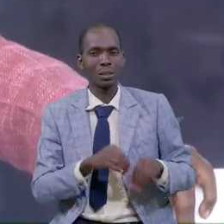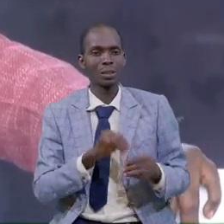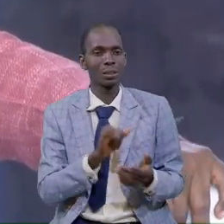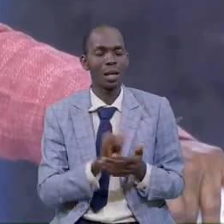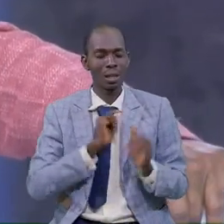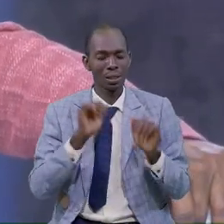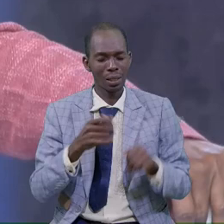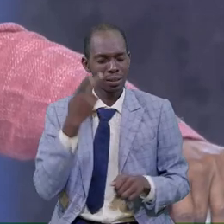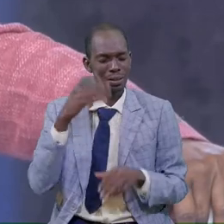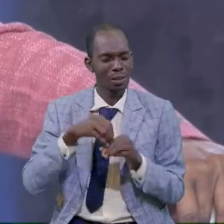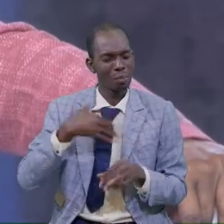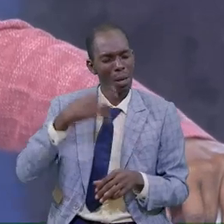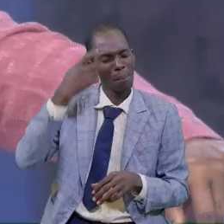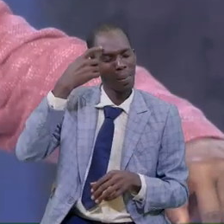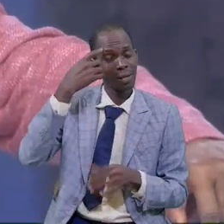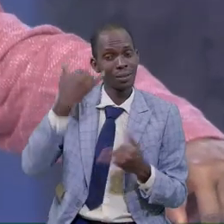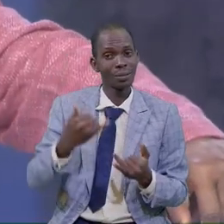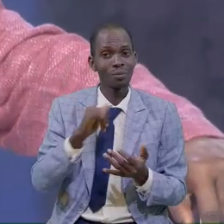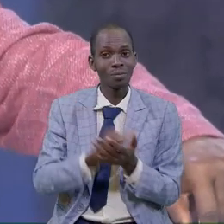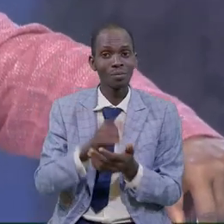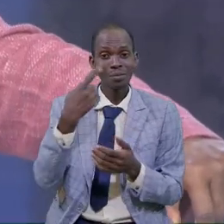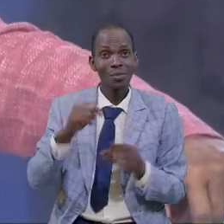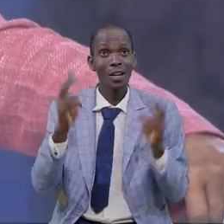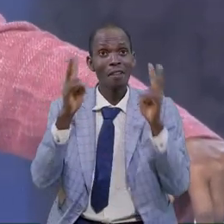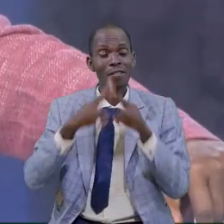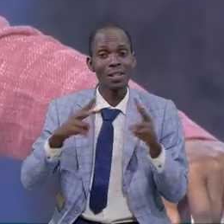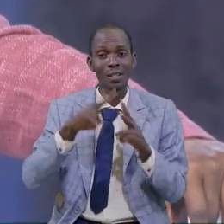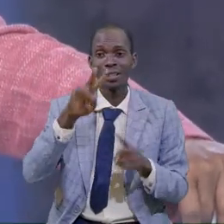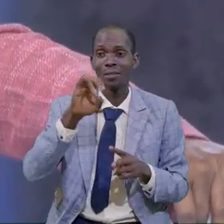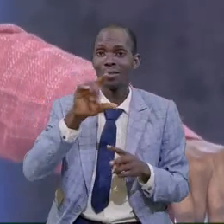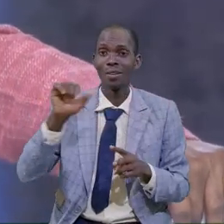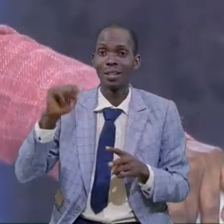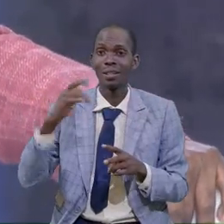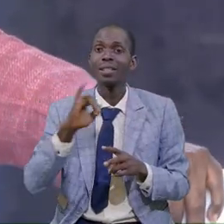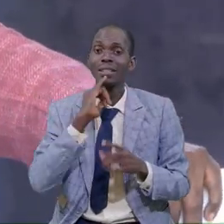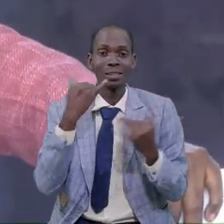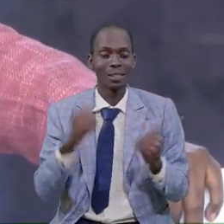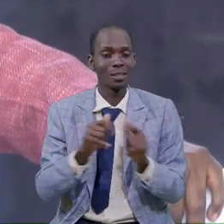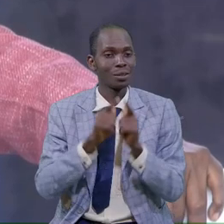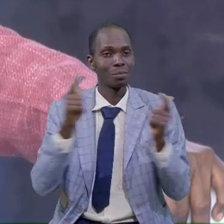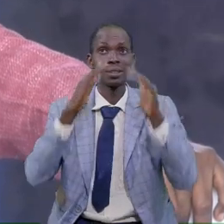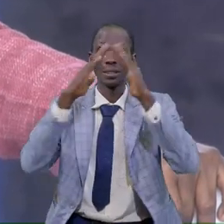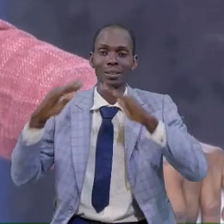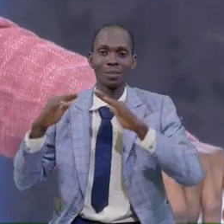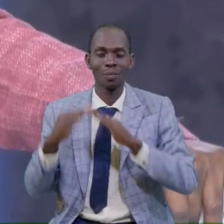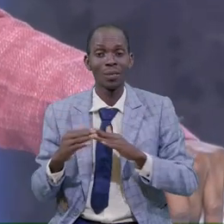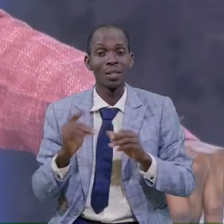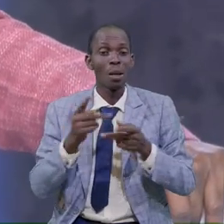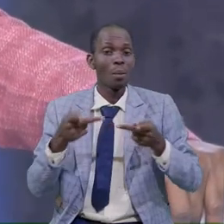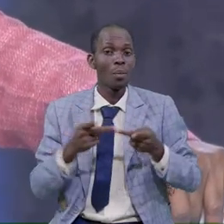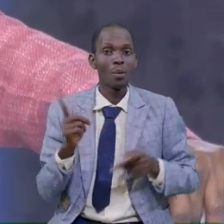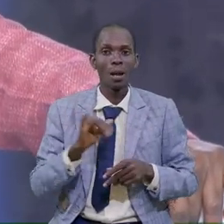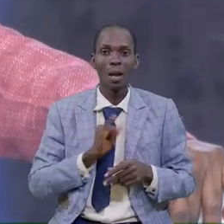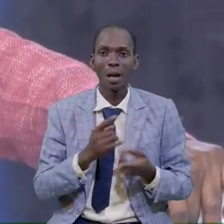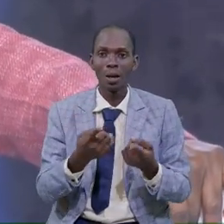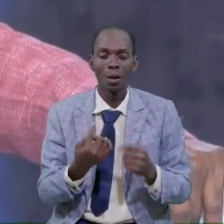ma pensée le village. C'est devenu ville, mais à l'époque, c'était un village d'où je viens. Est-ce que je vois